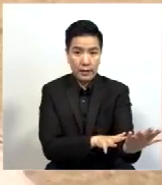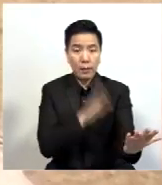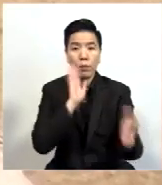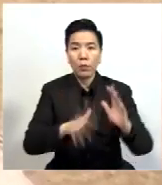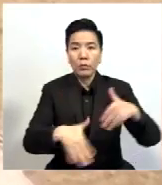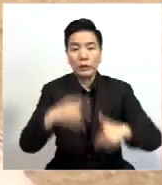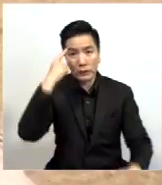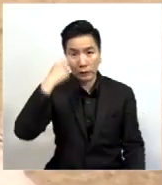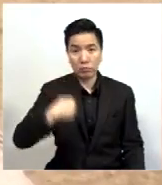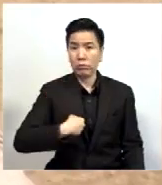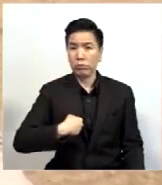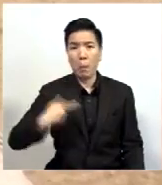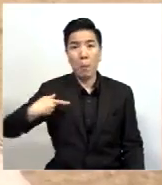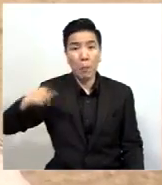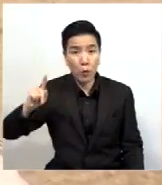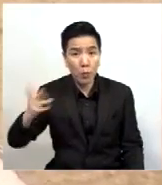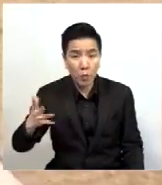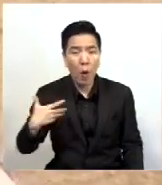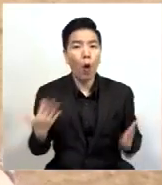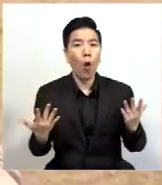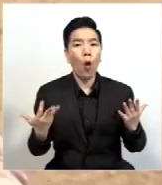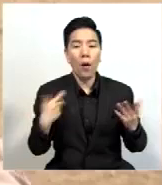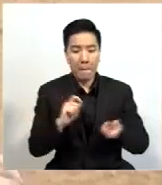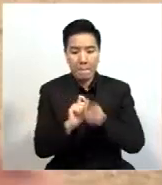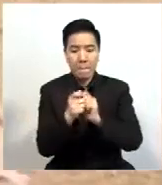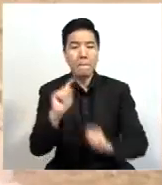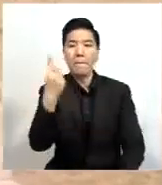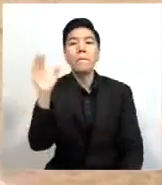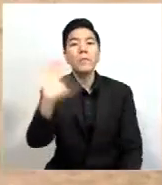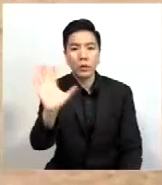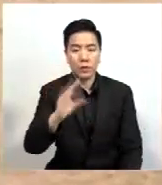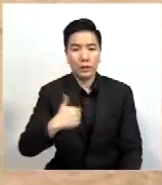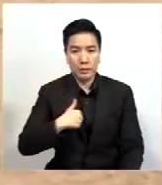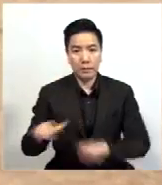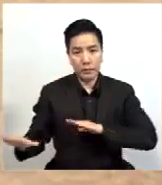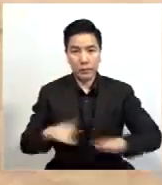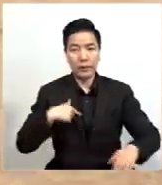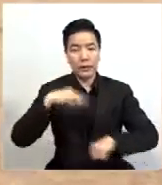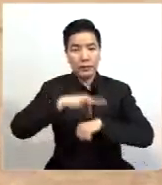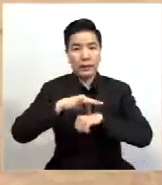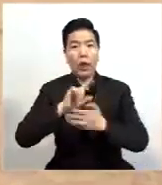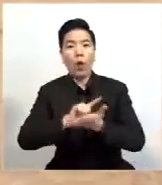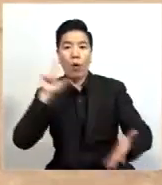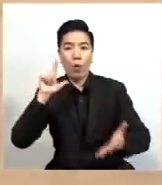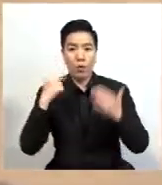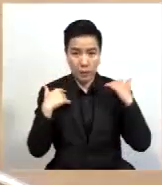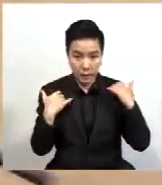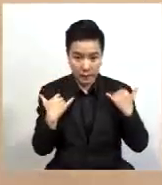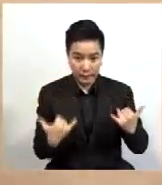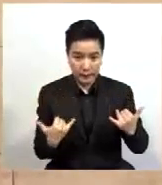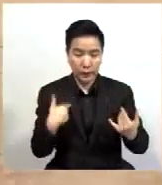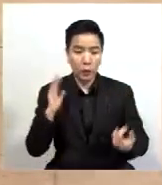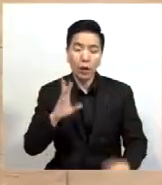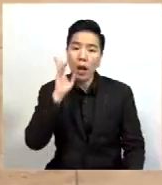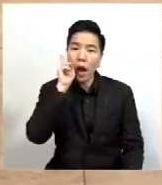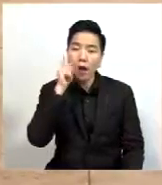หากประชาชนเห็นว่าตัวเองไม่มีประโยชน์แล้วไม่ต้องรอให้มีการปรับคณะรัฐมนตรีแต่พร้อมที่จะลาออกเองค่ะในขณะเดียวกัน